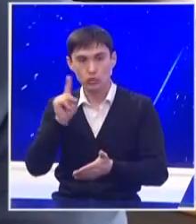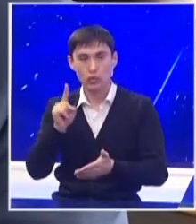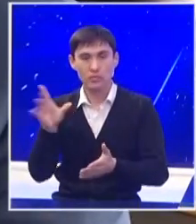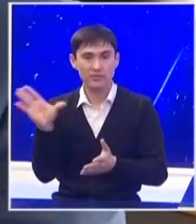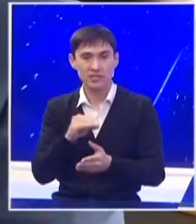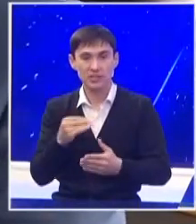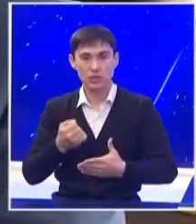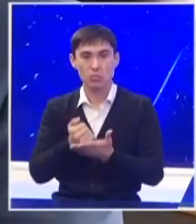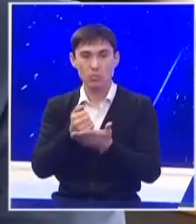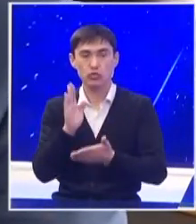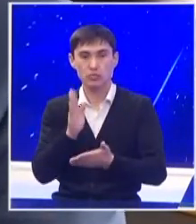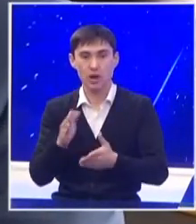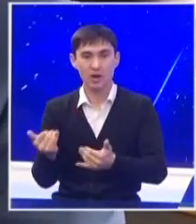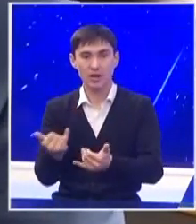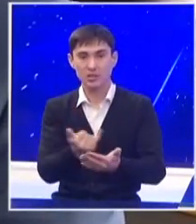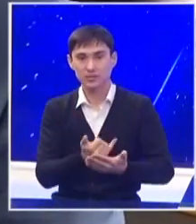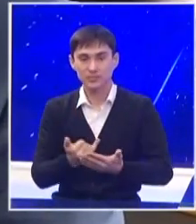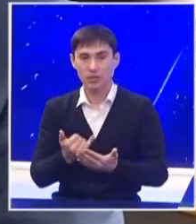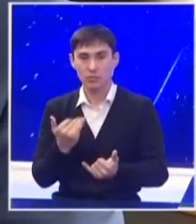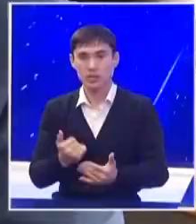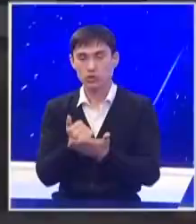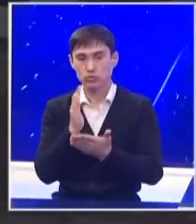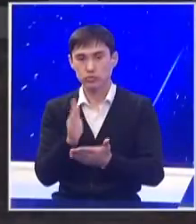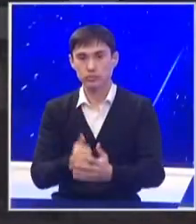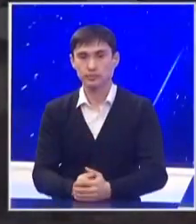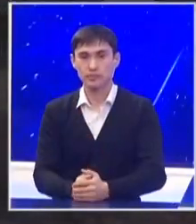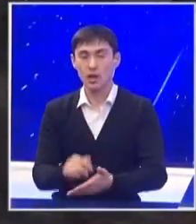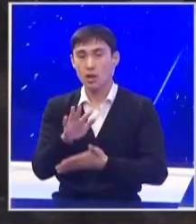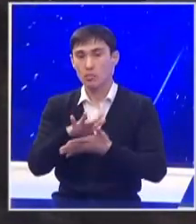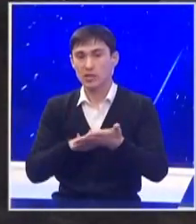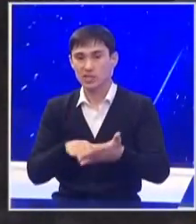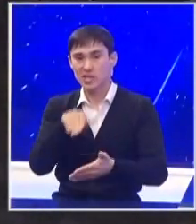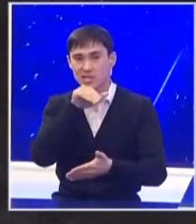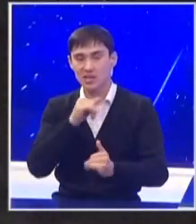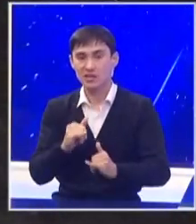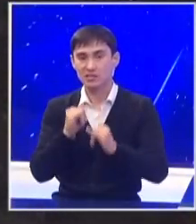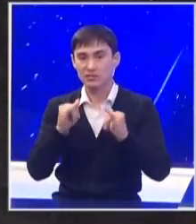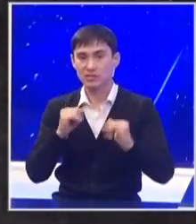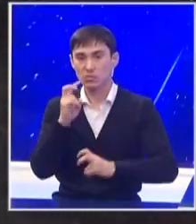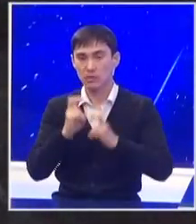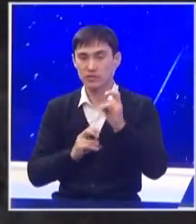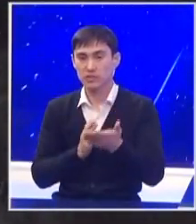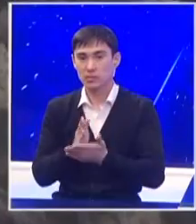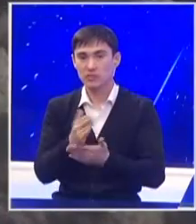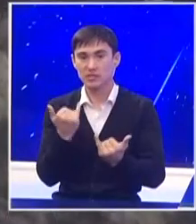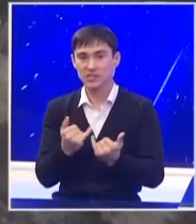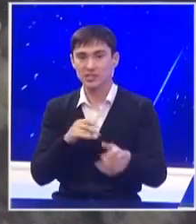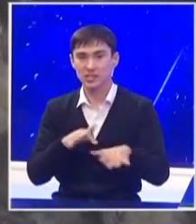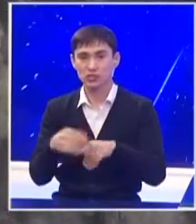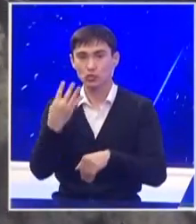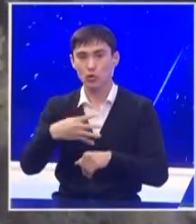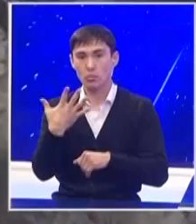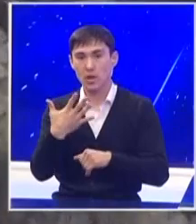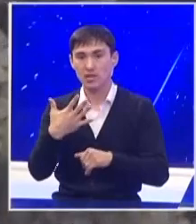всесторонне им поможем, окажем всестороннюю поддержку. Продолжает Текелей развиваться и в промышленном направлении. Здесь действуют